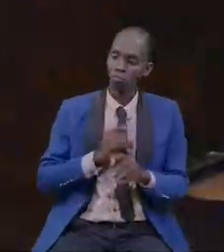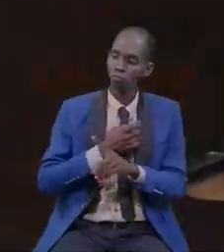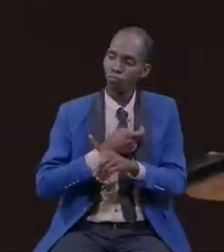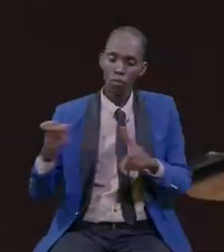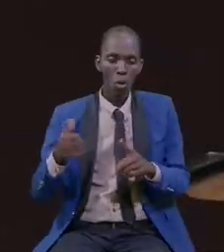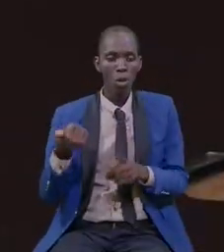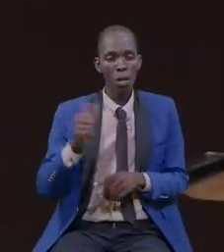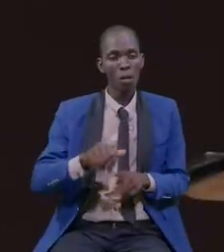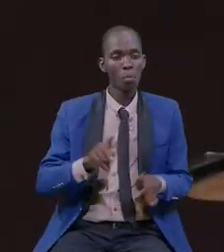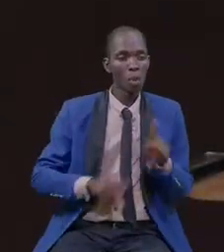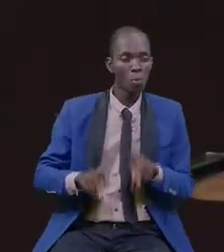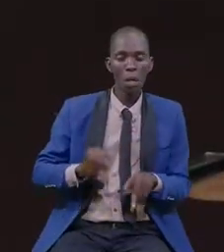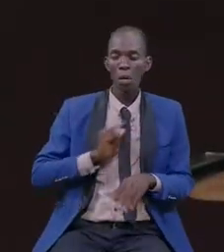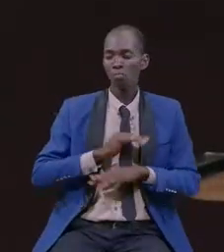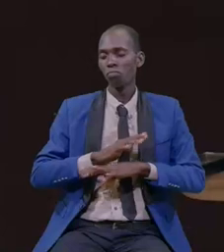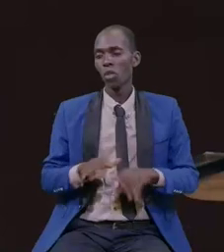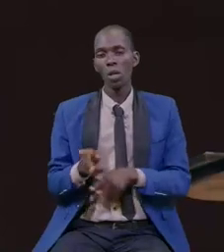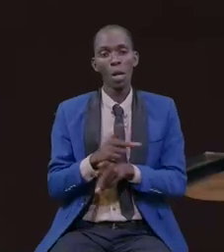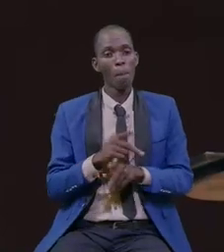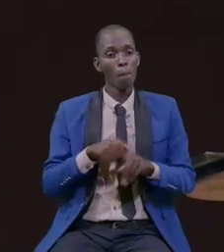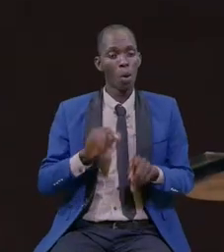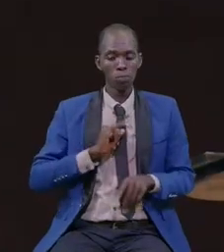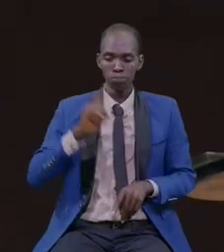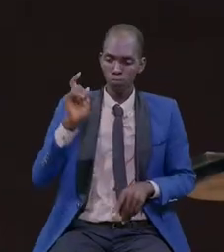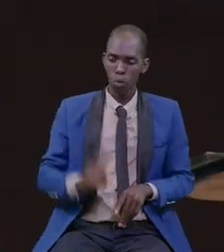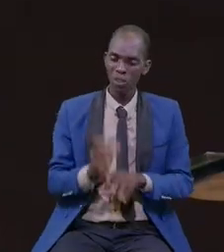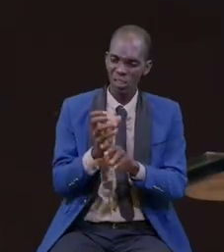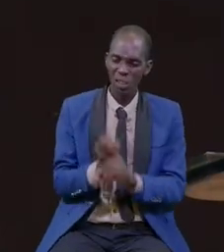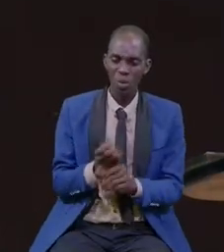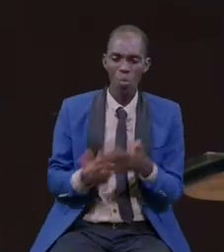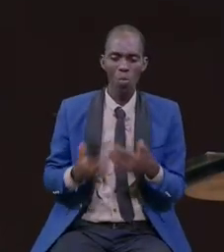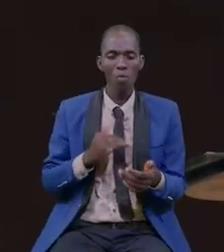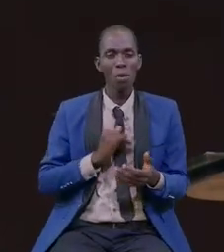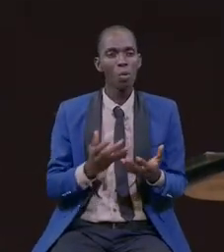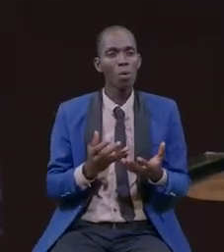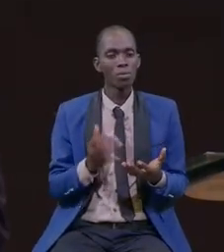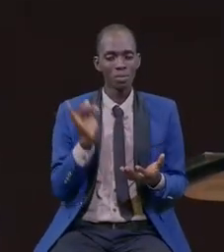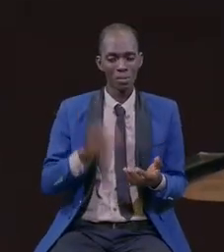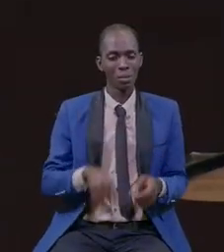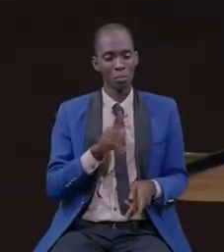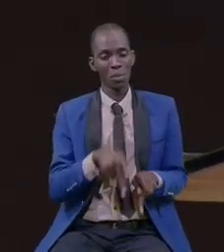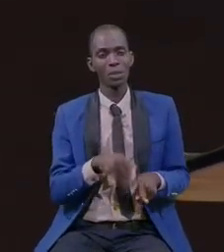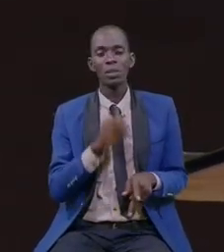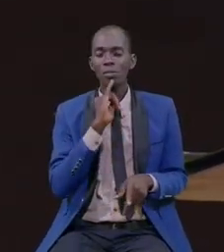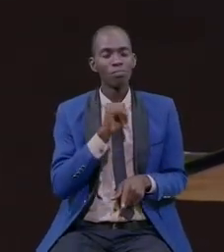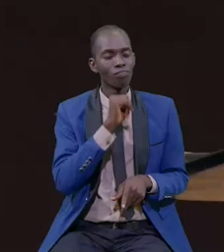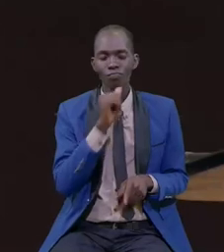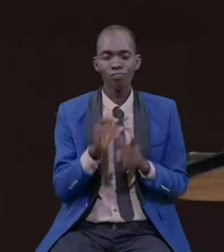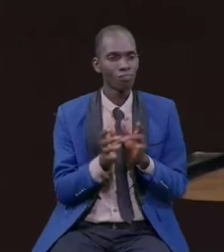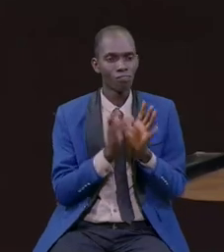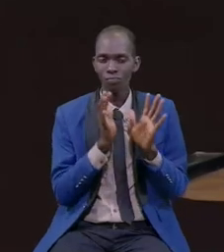griffer les gens pour posséder ce qu'il veut il doit avoir la raison ça c'est un incroyance pas de